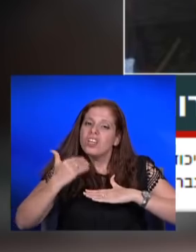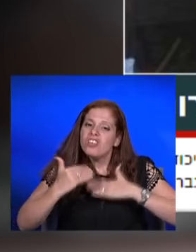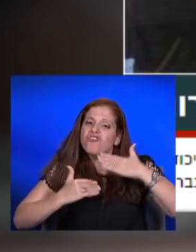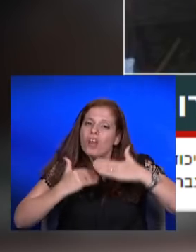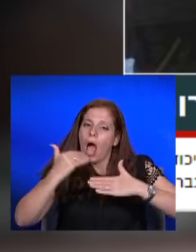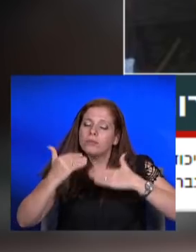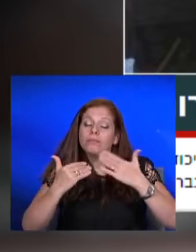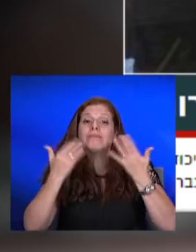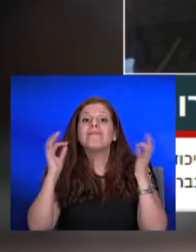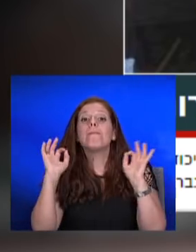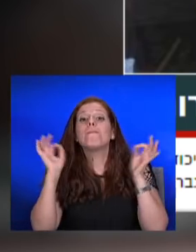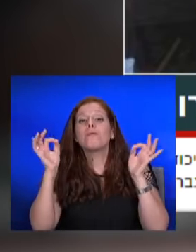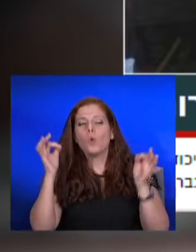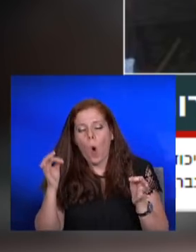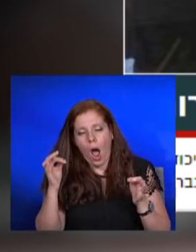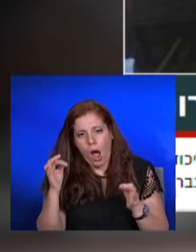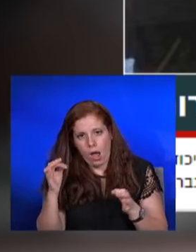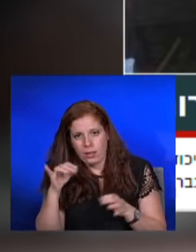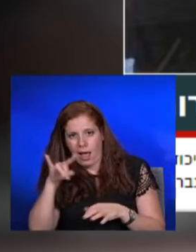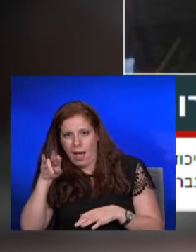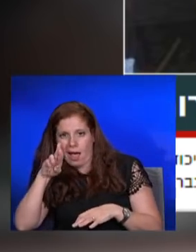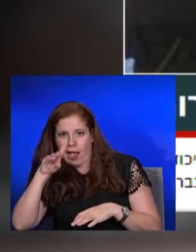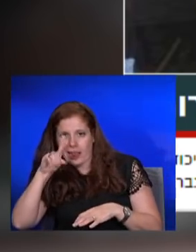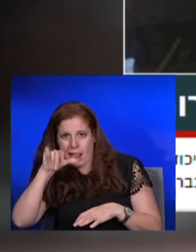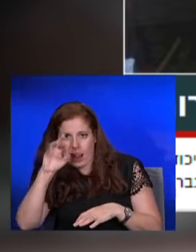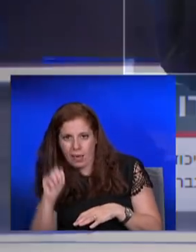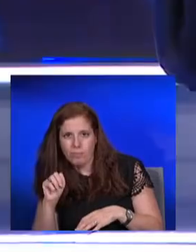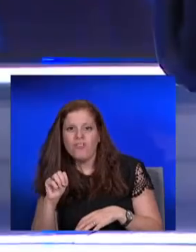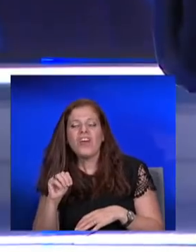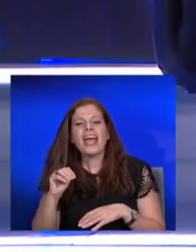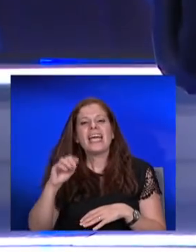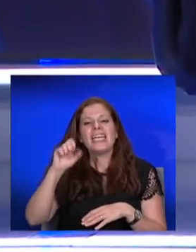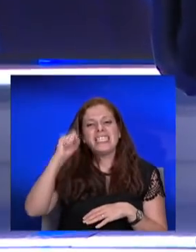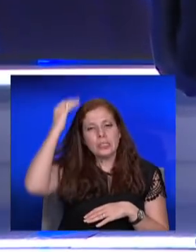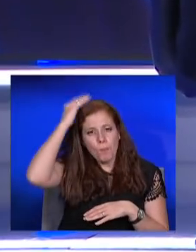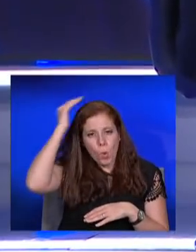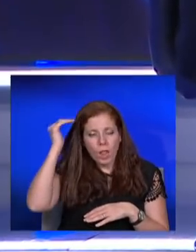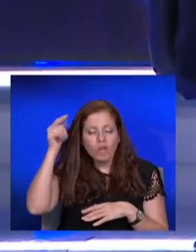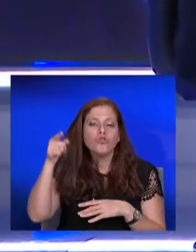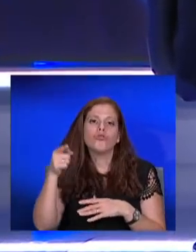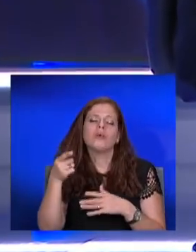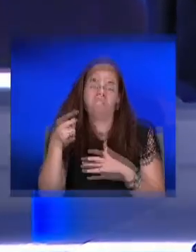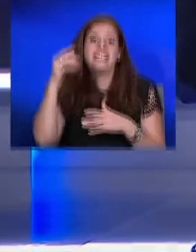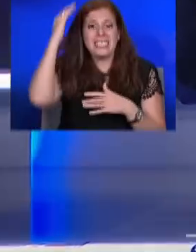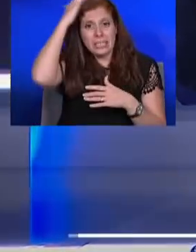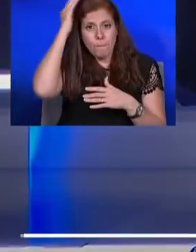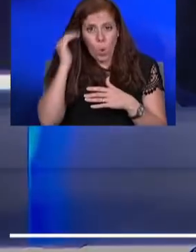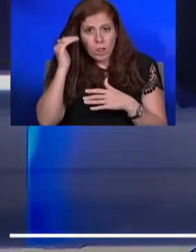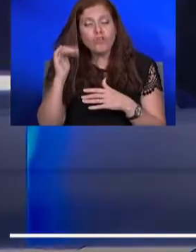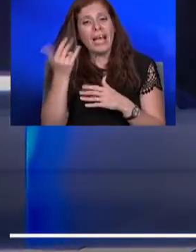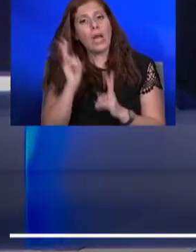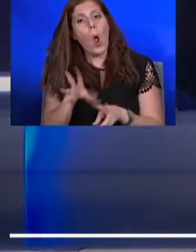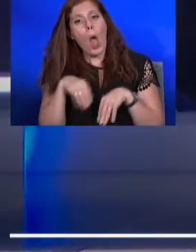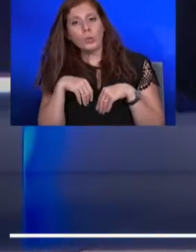סמוטריץ' כנציגם, שהוא חלק מסיעת ימינה, לבין החרדים. כי סמוטריץ' כן יכול להרשות לעצמו לדבר על נושאים כאלה. סמוטריץ'